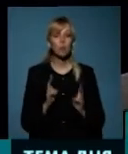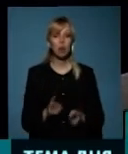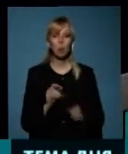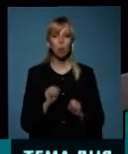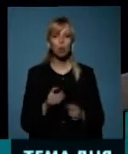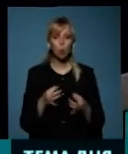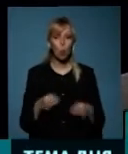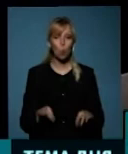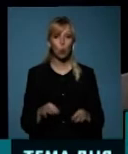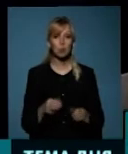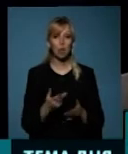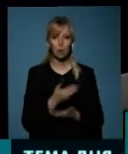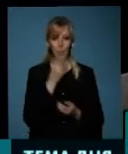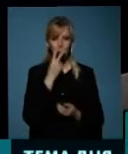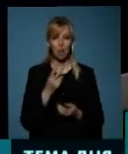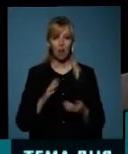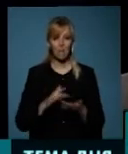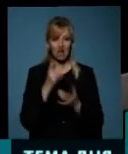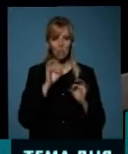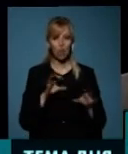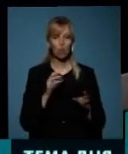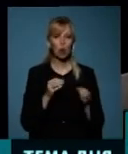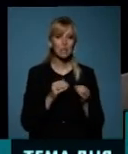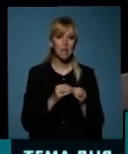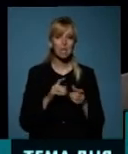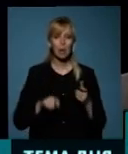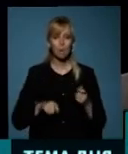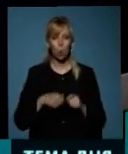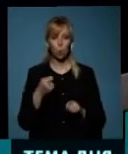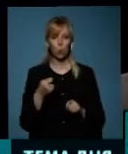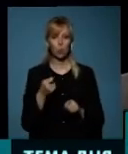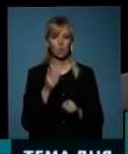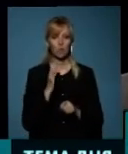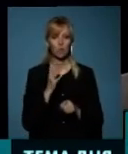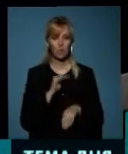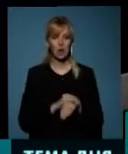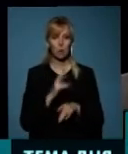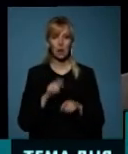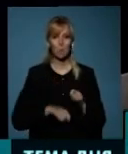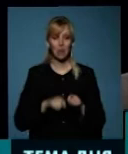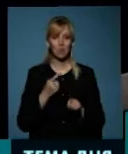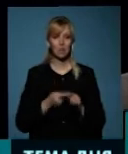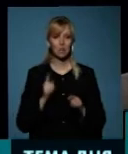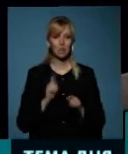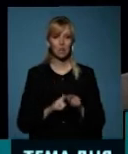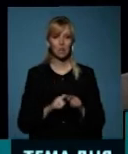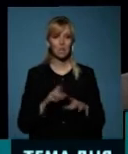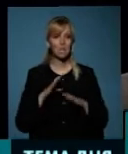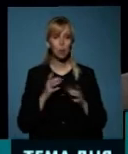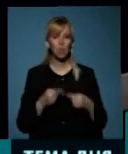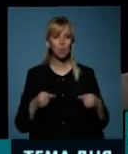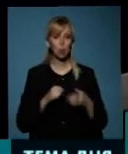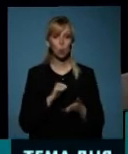можуть допускатися, наприклад, ми бачили з інфографіки, 10 порушень виявлені при перевірці, це не було